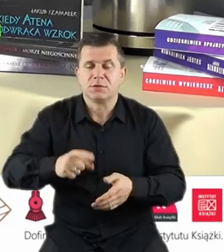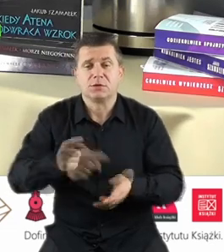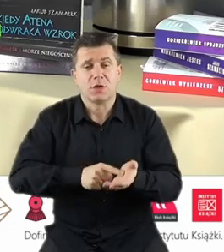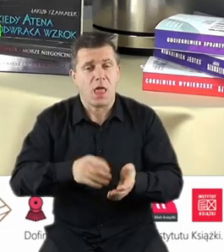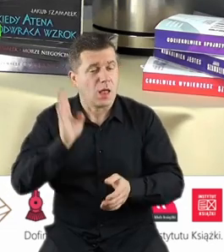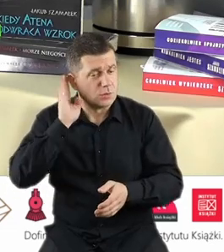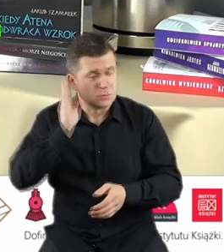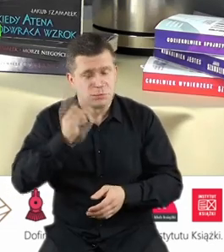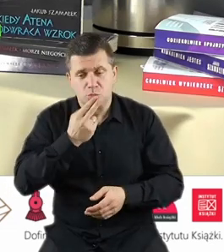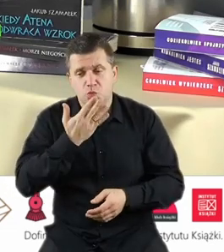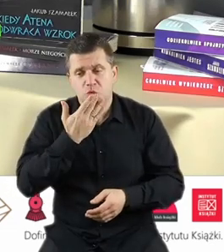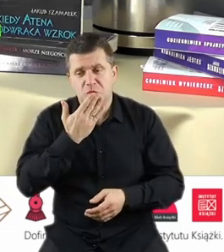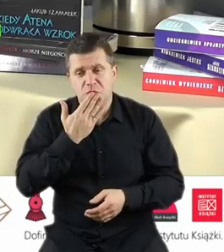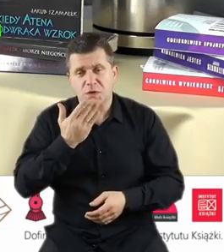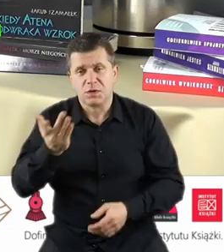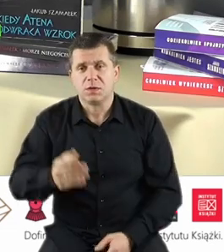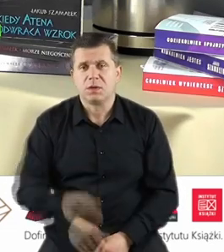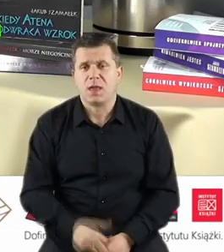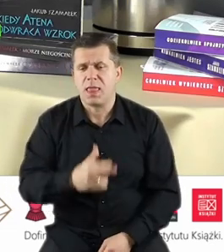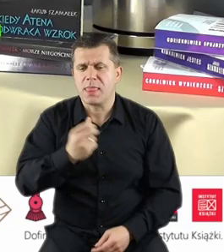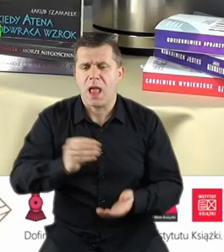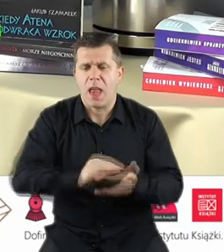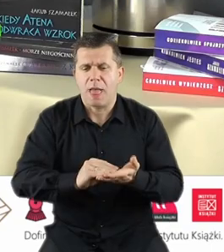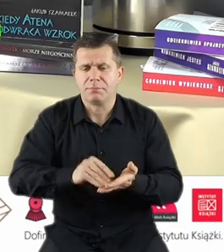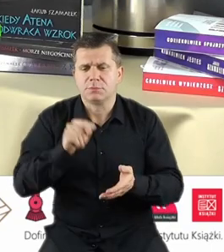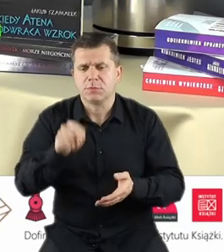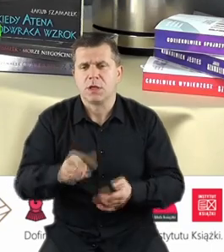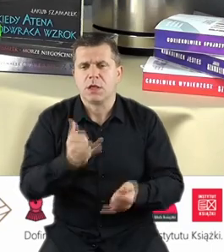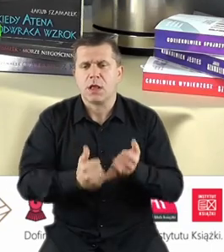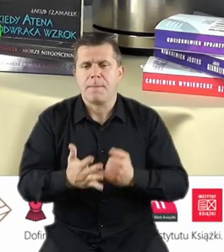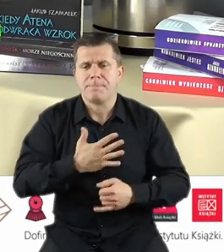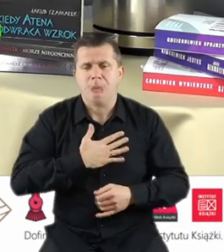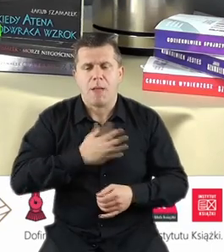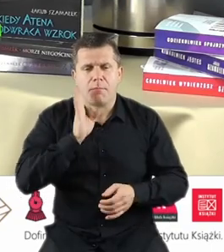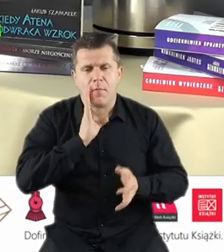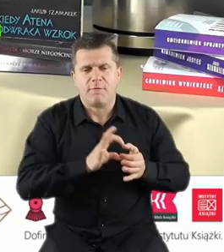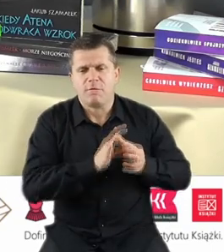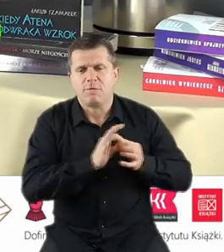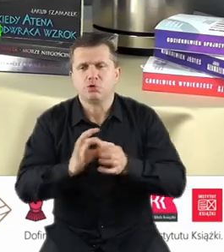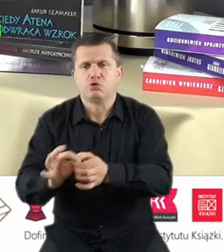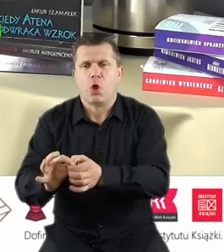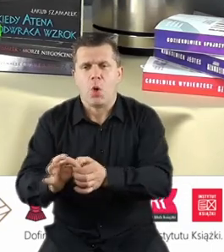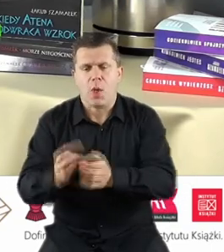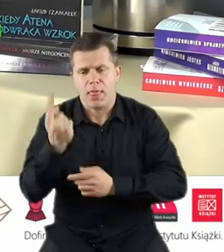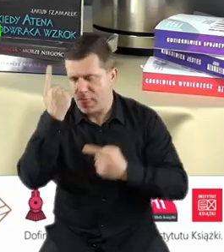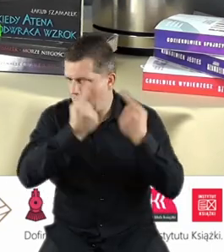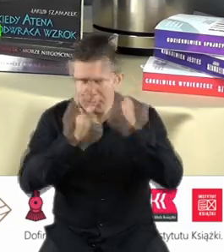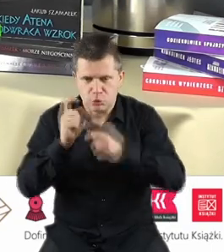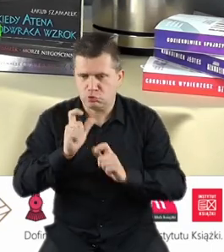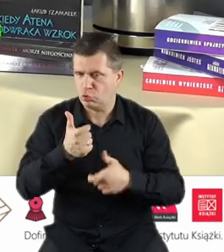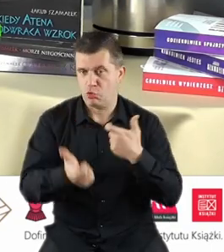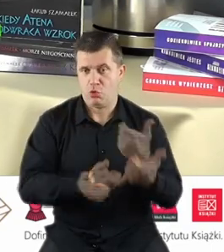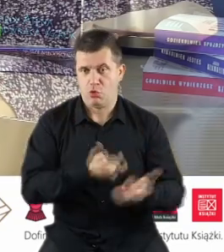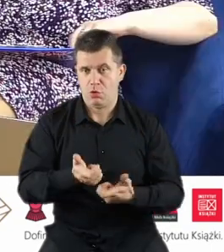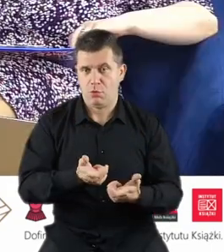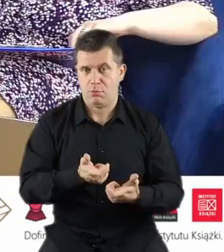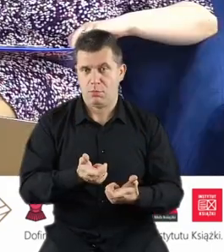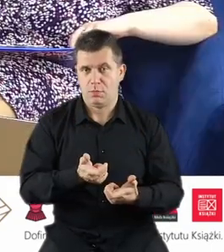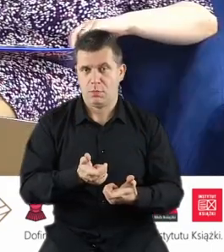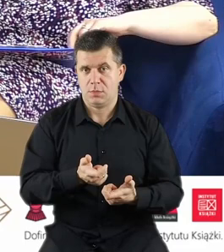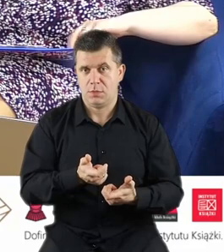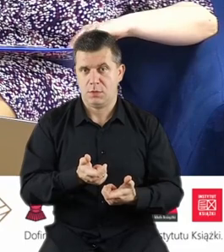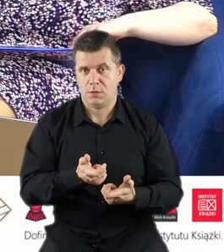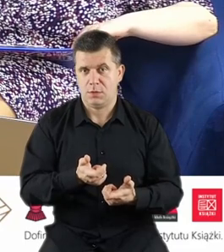takie stwierdzenie, że najlepiej się pracuje wtedy, kiedy jest się w takim ciągu, że w ogóle nie myśli o tym, co się robi, bohater robi, tylko, co chce, tylko